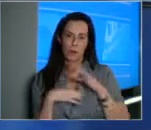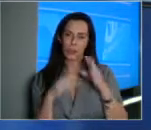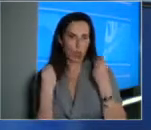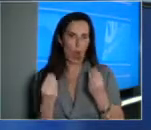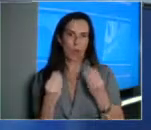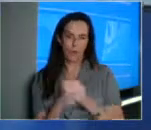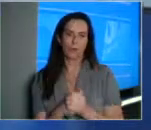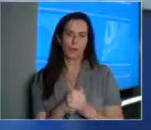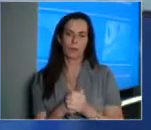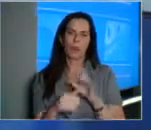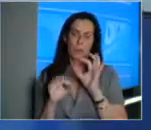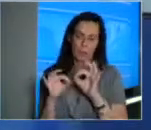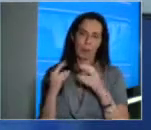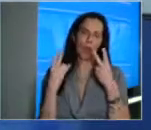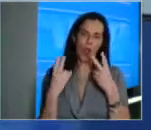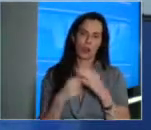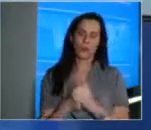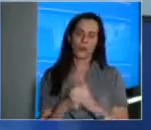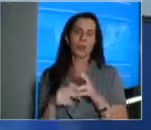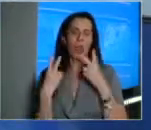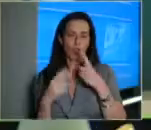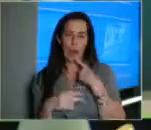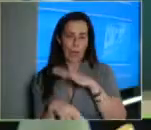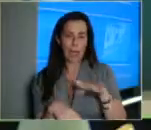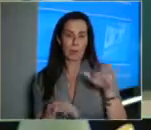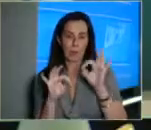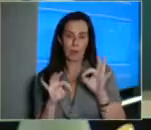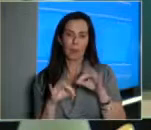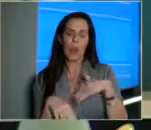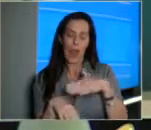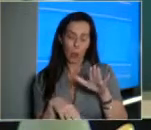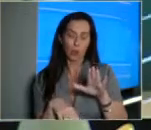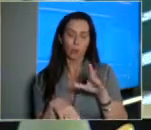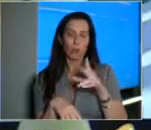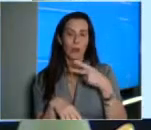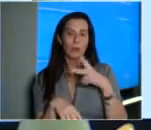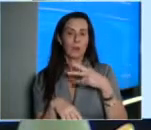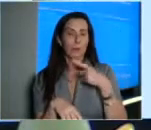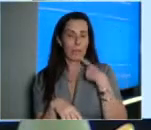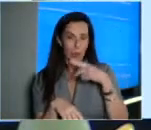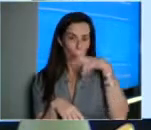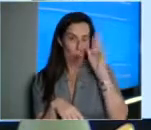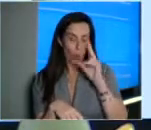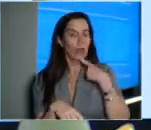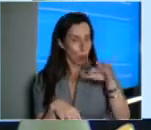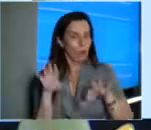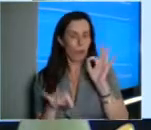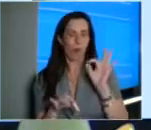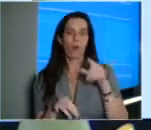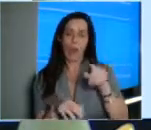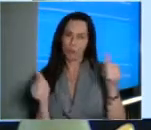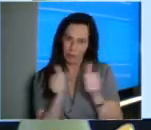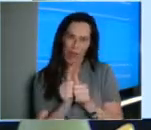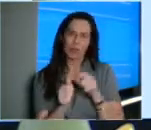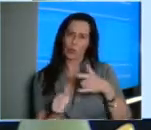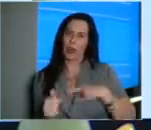מבורך. באמת חשוב, זה גם חשוב להגיד לצופים לילדים, באמת צורים ההורים, גם תשכנו את ההורים להצביע, אם הם התלבטו עוד עכשיו, וגם לכו אותם לקלפי,